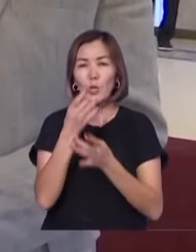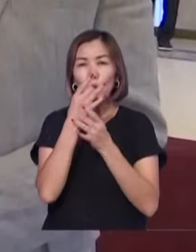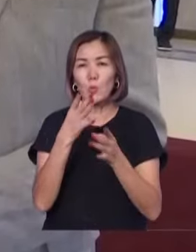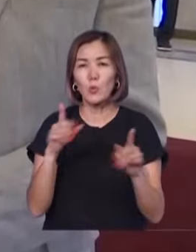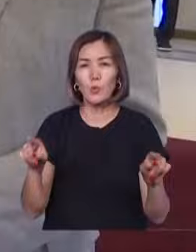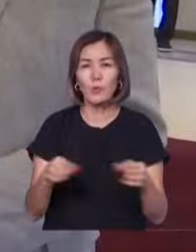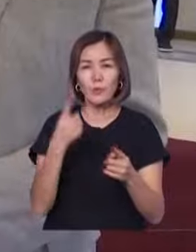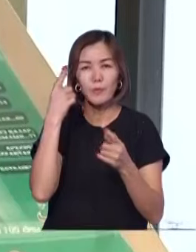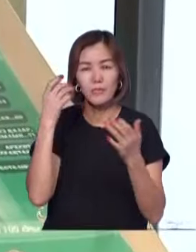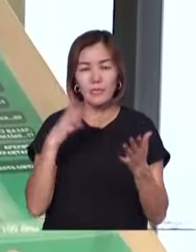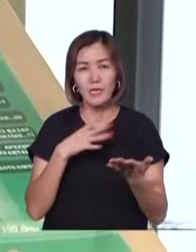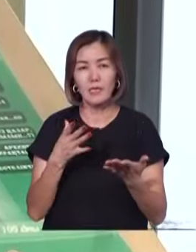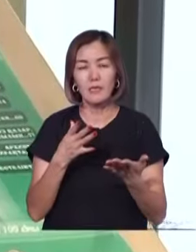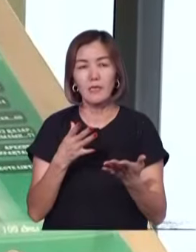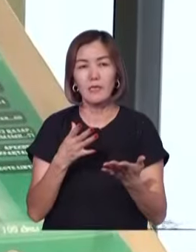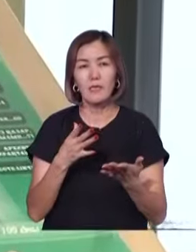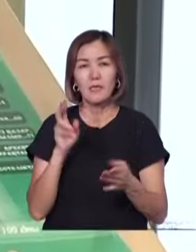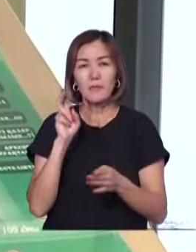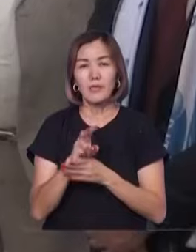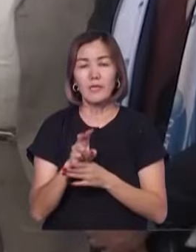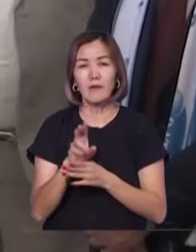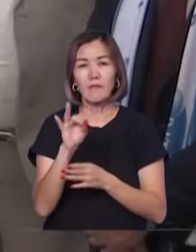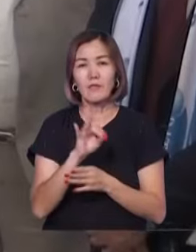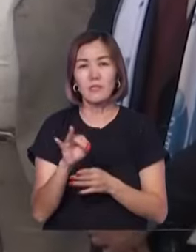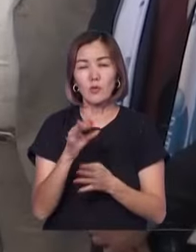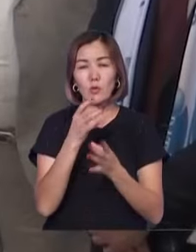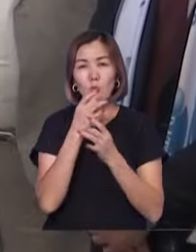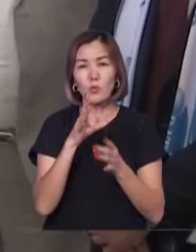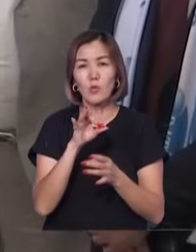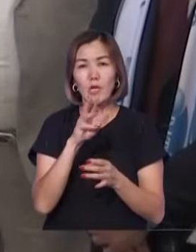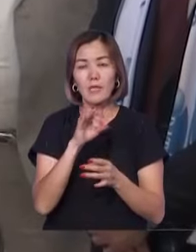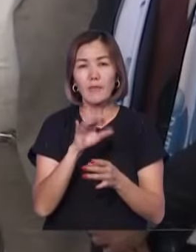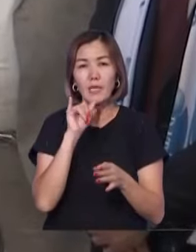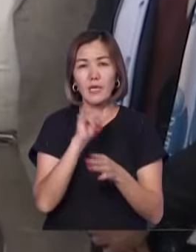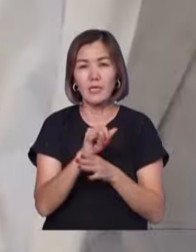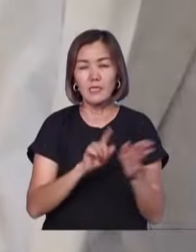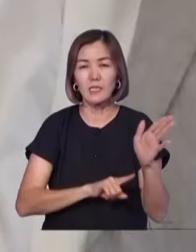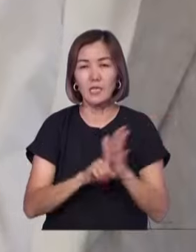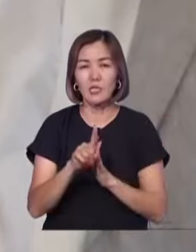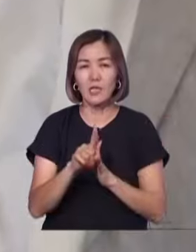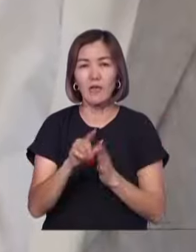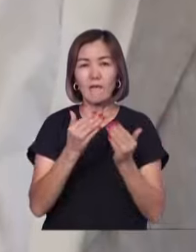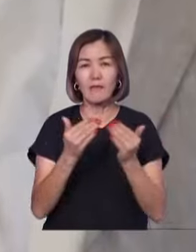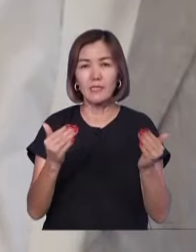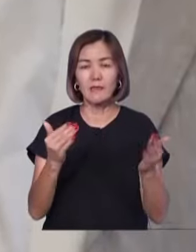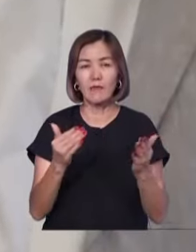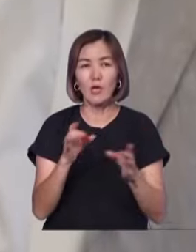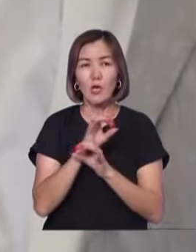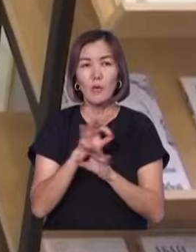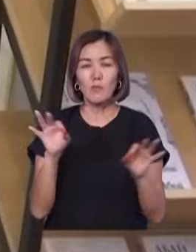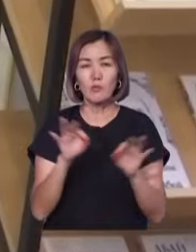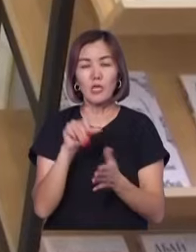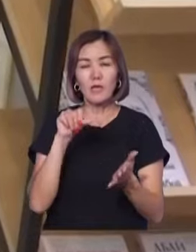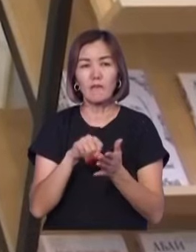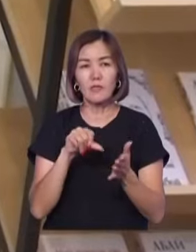учёные о великом мыслители и поэте приехавших в историко-культурный центр Атамекен гостей в ждала небольшая выставка и музыкальное выступление